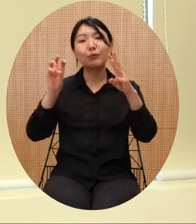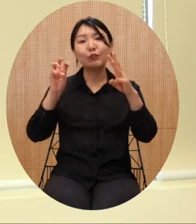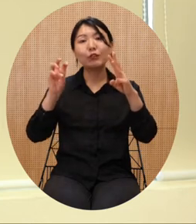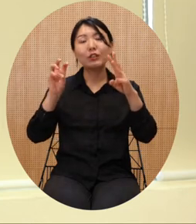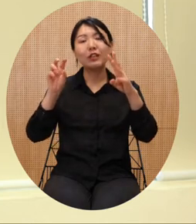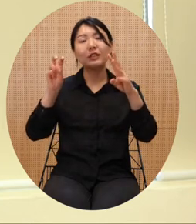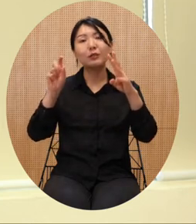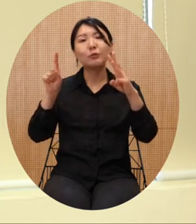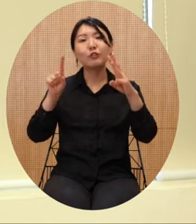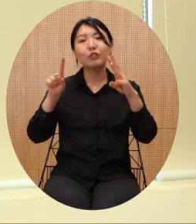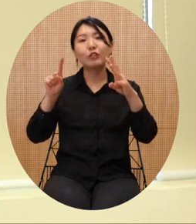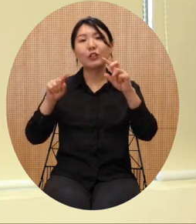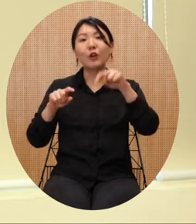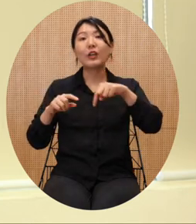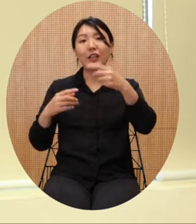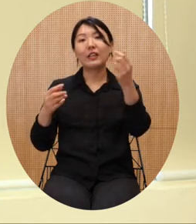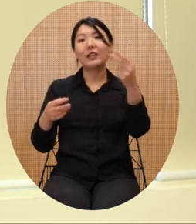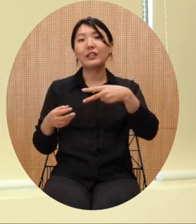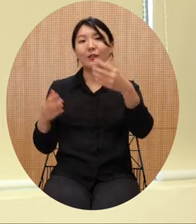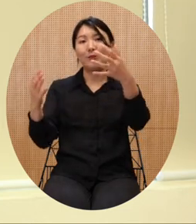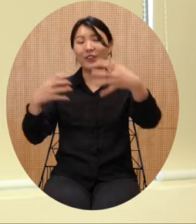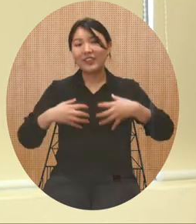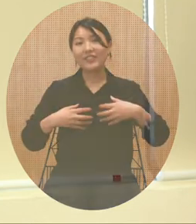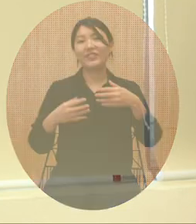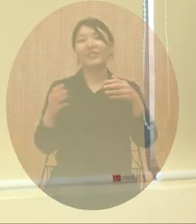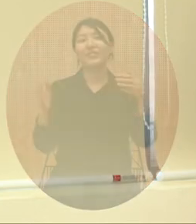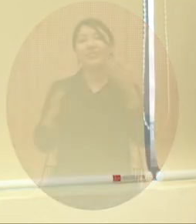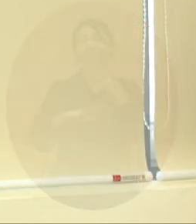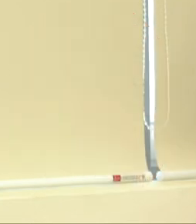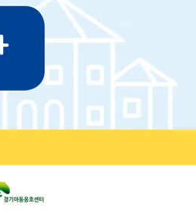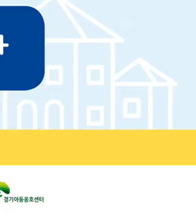토론을 이어가도록 하겠습니다. 네, 감사합니다.